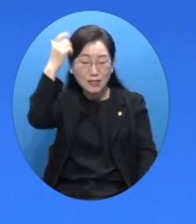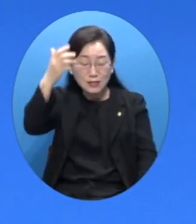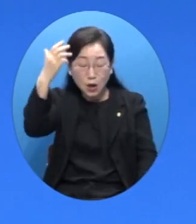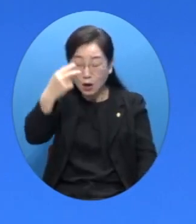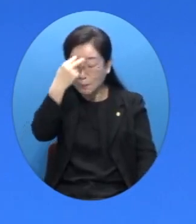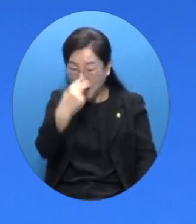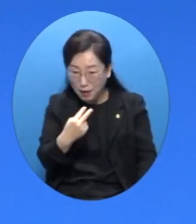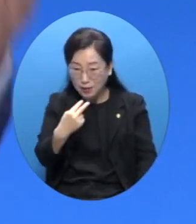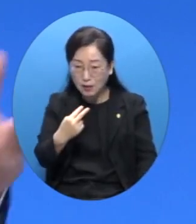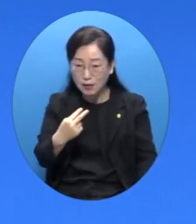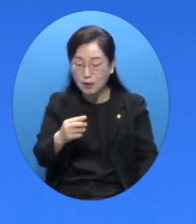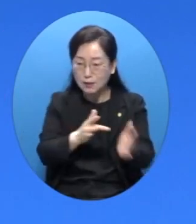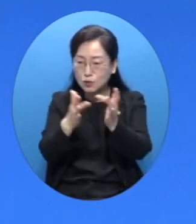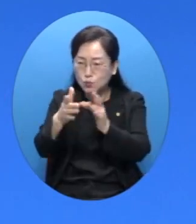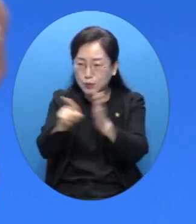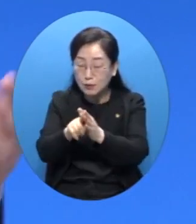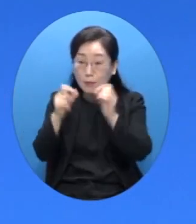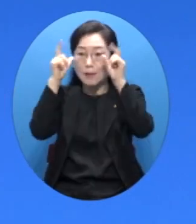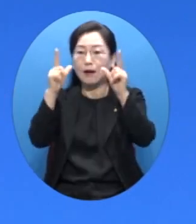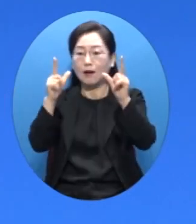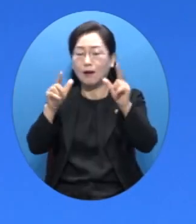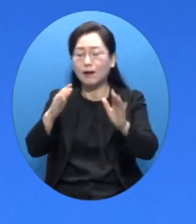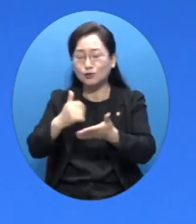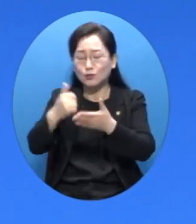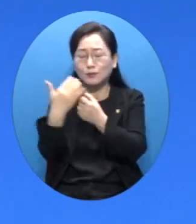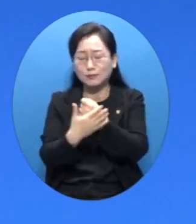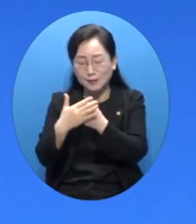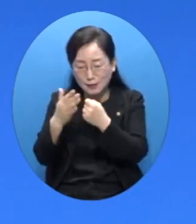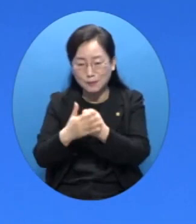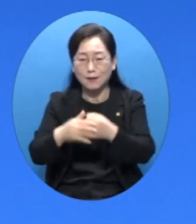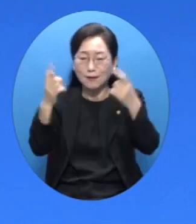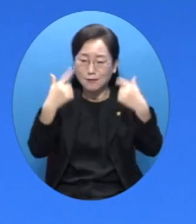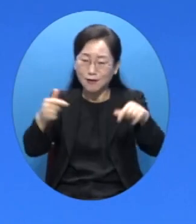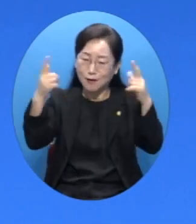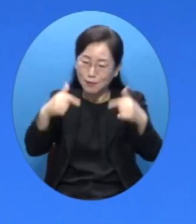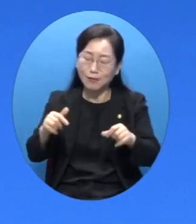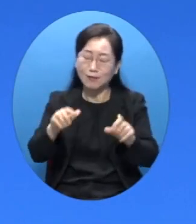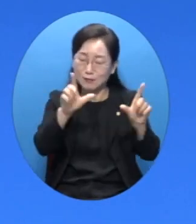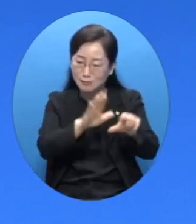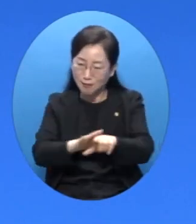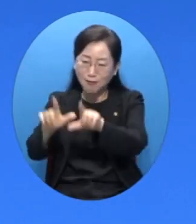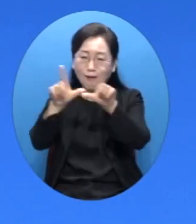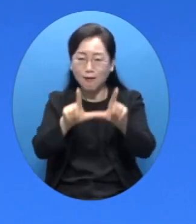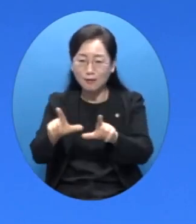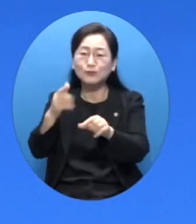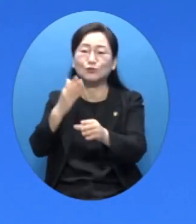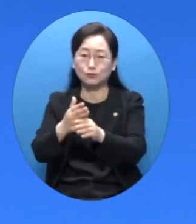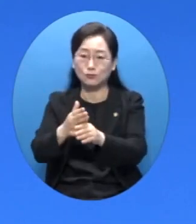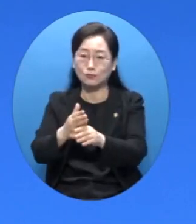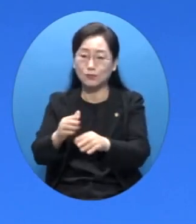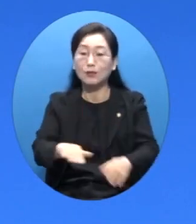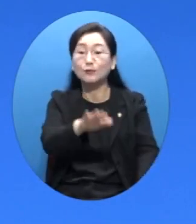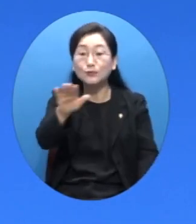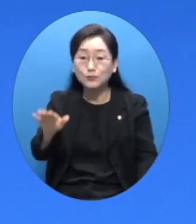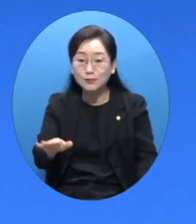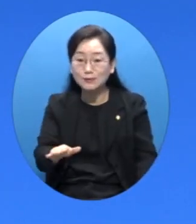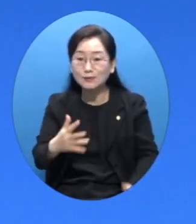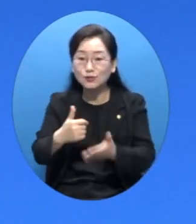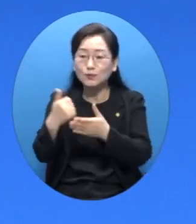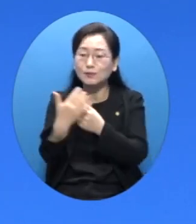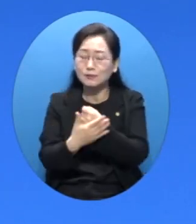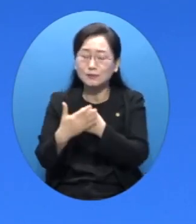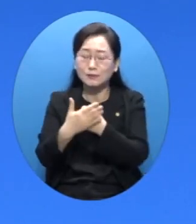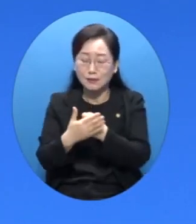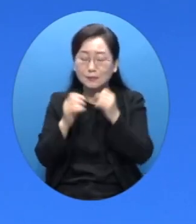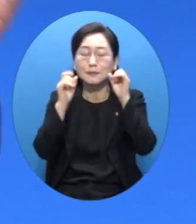우리가 예수 믿고 눈이 떠져서 이렇게 주님의 은혜 가운데 날마다 살아가고 있는 것입니다. 그러므로 이것을 우리는 주님의 은혜인